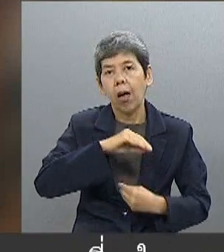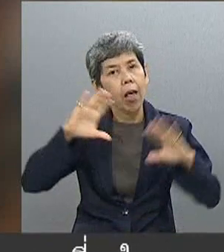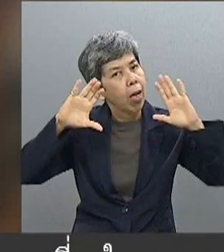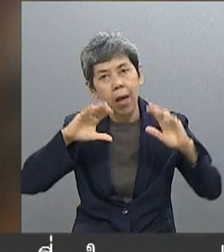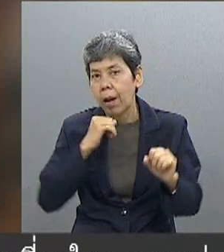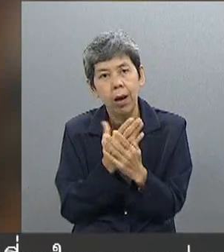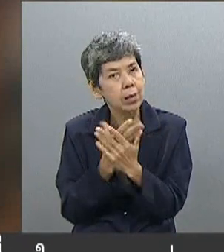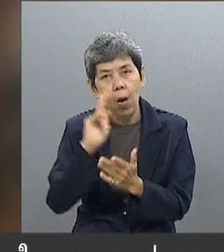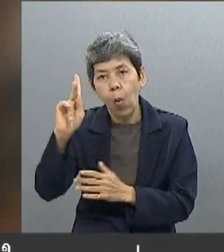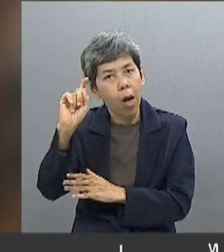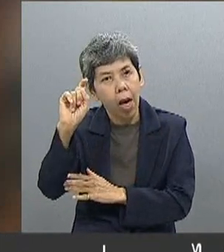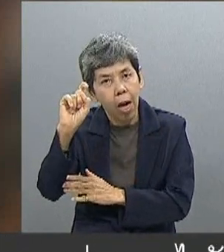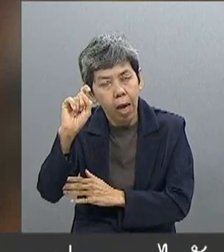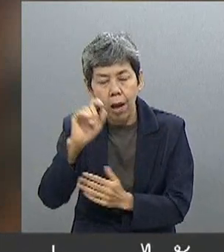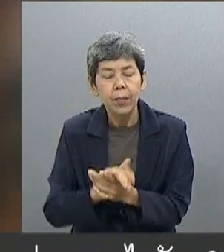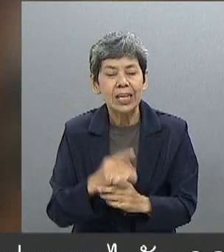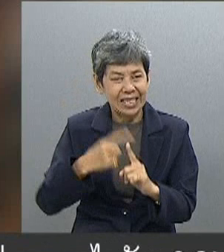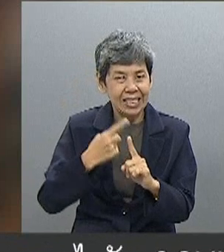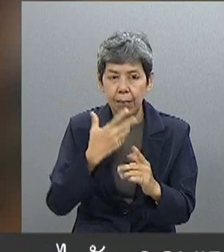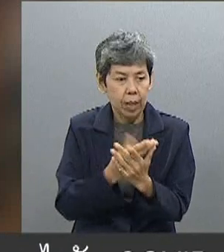ให้ได้แล้วว่าจะทำไงให้เกิดการท่องเที่ยวให้ได้มากที่สุดแต่เป็นการท่องเที่ยวที่ไม่เกิดการระบาดผมไม่ชอบที่ฆ่าเขาบอกว่าจะไปแจกคูปองเราจะเห็นอย่างต้องคิดด้วยคนแบบเดียวกับบางแสนที่ก็ถ่ายรูปมาท้ายสุดแล้วมันกลายเป็นแหล่งเพาะเชื้อและถ้าสุดนำไปสู่กันความเสี่ยงที่จะปิดเมืองครั้งที่เข้ามาปิดมึงอีกครั้งตอนนี้ผมว่าลำบากรัฐไม่สามารถกู้เงินมาได้แล้วล้าง3เดือนนี้ไม่มีเงินแตกละแล้วคุณไปล็อคดาวอีกนะเจอปัญหาเศรษฐกิจสังคมแน่นอนรุนแรงแน่นอนเรื่องนี้และอาจจะต้องฟังนะคะแล้วก็คิดให้ดีว่าเตรียมการไว้ดีพอแล้วหรือยังจะได้ให้ประชาชนสบายใจได้รัฐบาลไฟเขียวให้คนไปท่องเที่ยวได้พร้อมกับตันให้เงินสนับสนุนงบประมาณเพิ่มเติมด้วยนะคุณอาภาคุณศิริมาคะแต่ถ้าประเด็นเรื่องนั้นเที่ยวต่างประเทศเนี่ยอาจจะเป็นข้อถกเถียงกันเยอะพอสมควรกันว่าจะมีมาตรการเข้มขนาดไหนทำยังไงไม่ให้เกิดการระบาดสำหรับประเทศไทยจากกรณีนี้